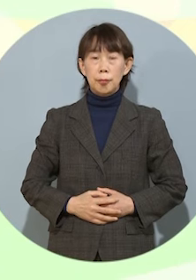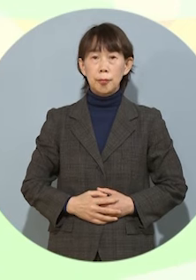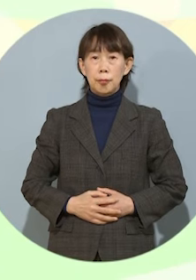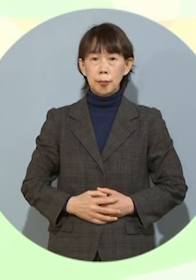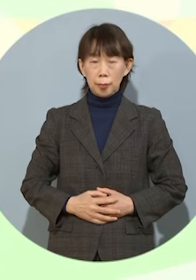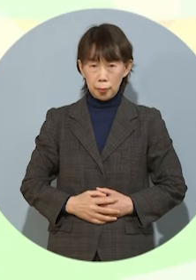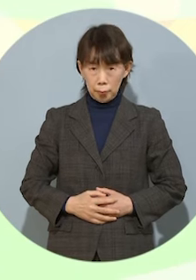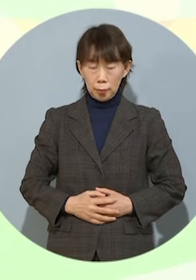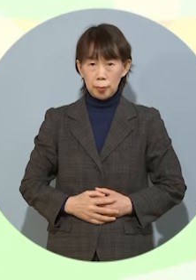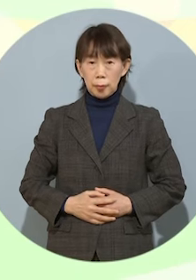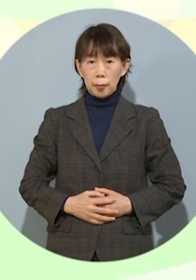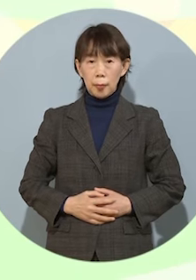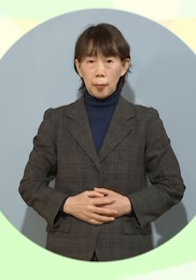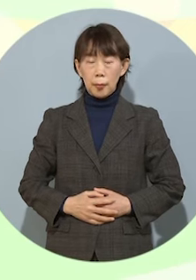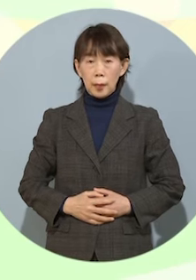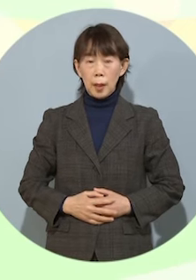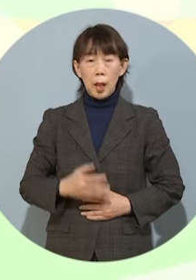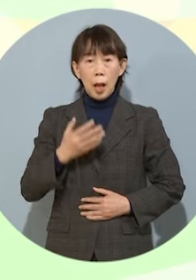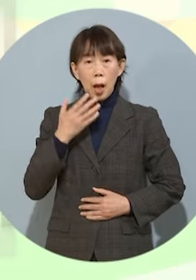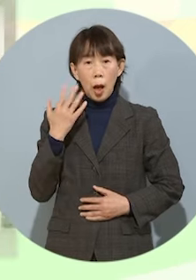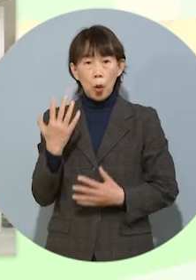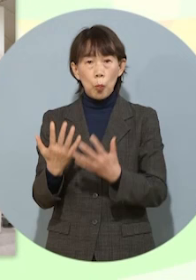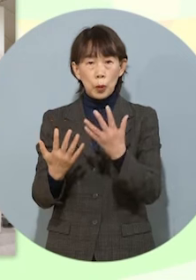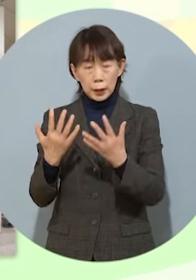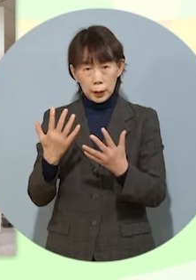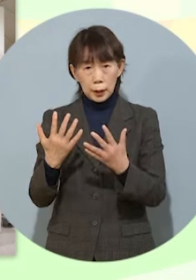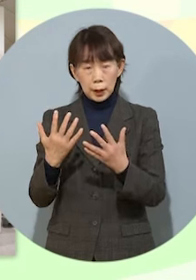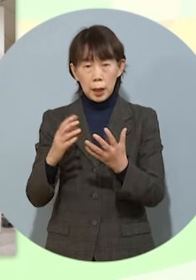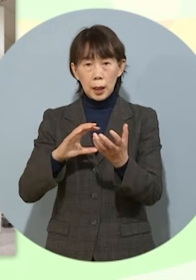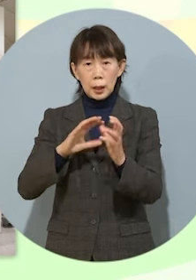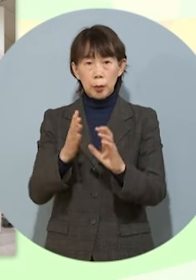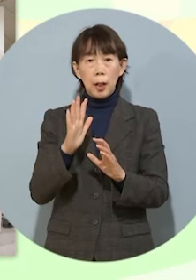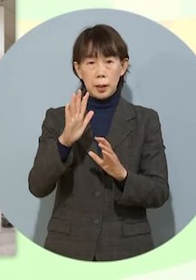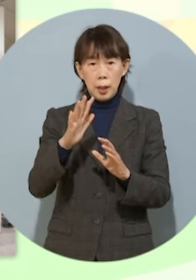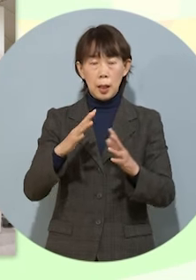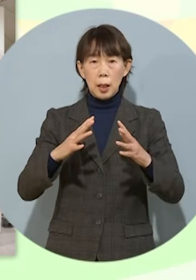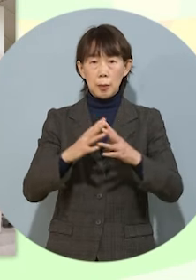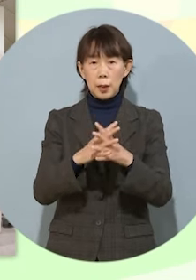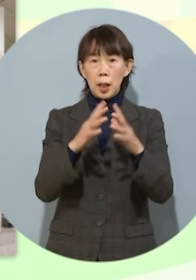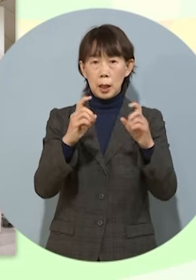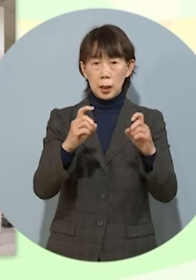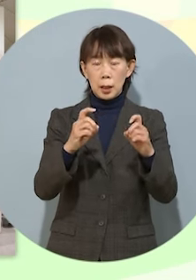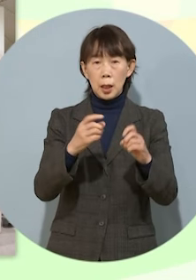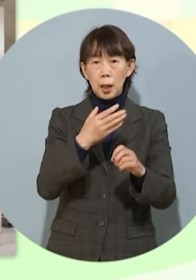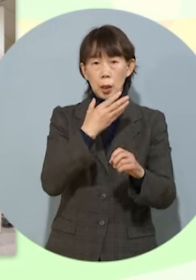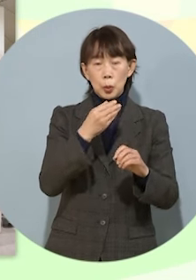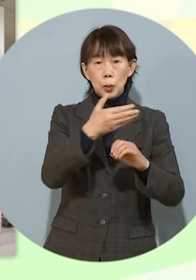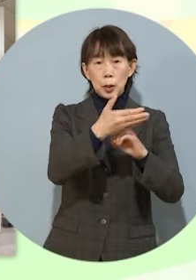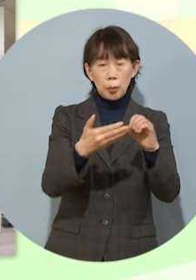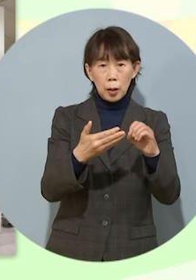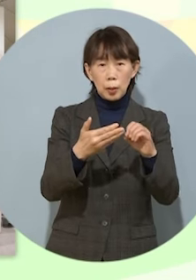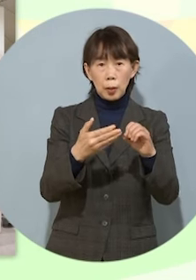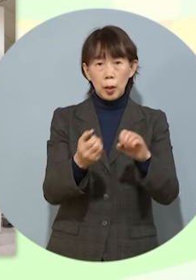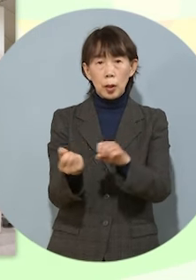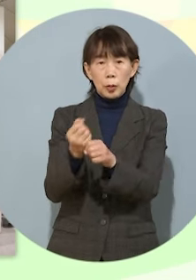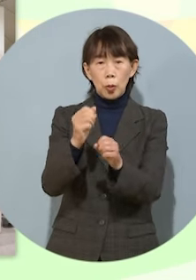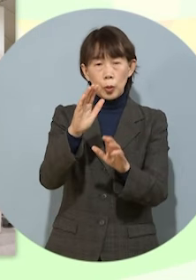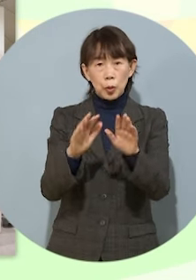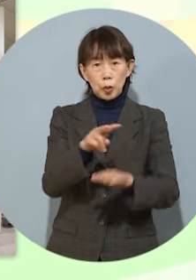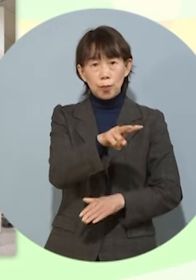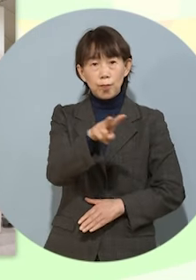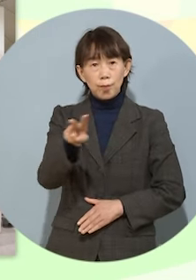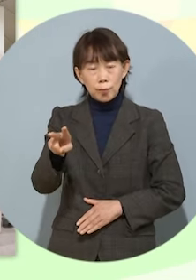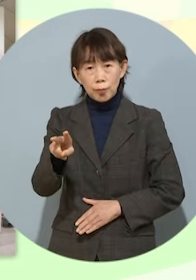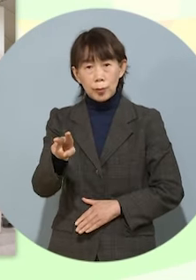また会場では他にも青森、岩手、宮城、福島の復興状況や